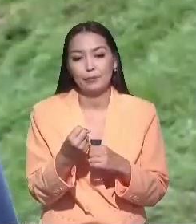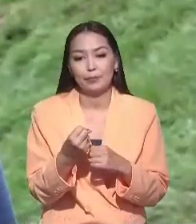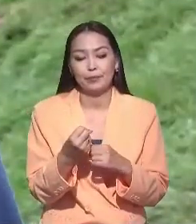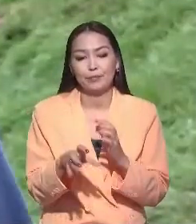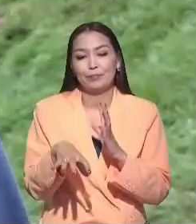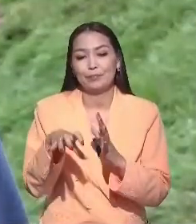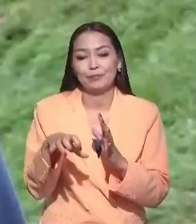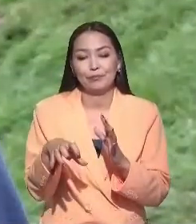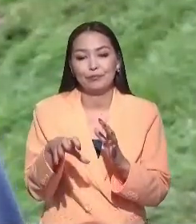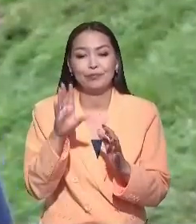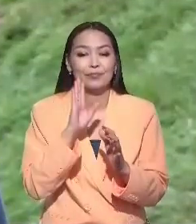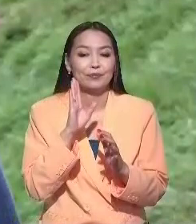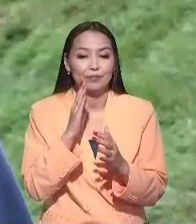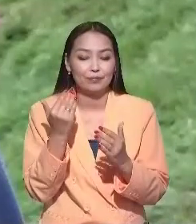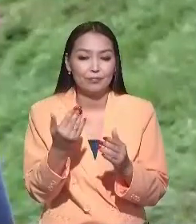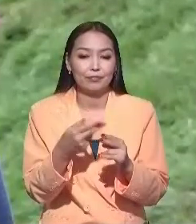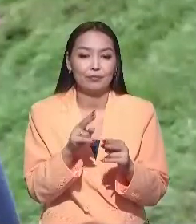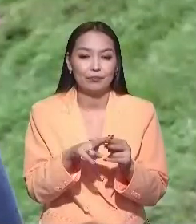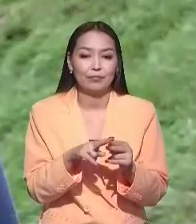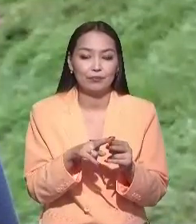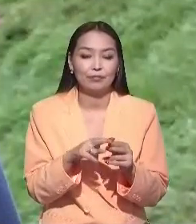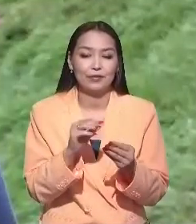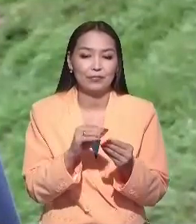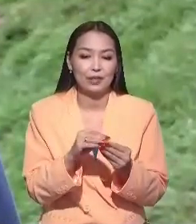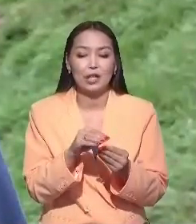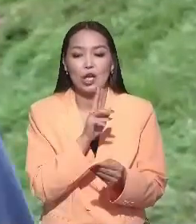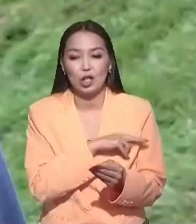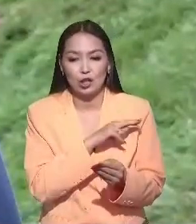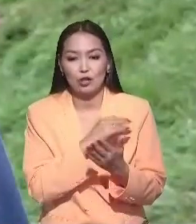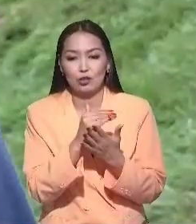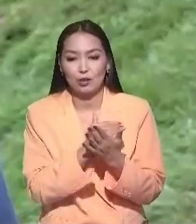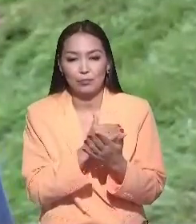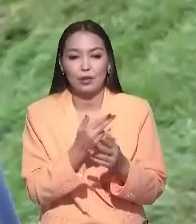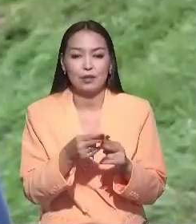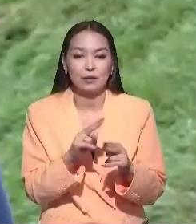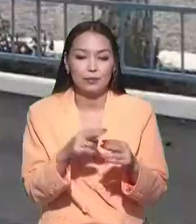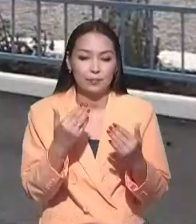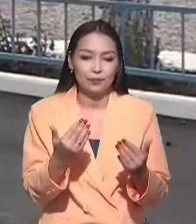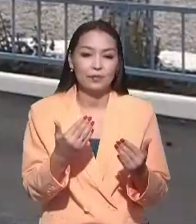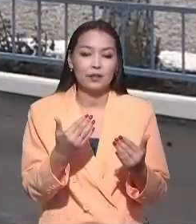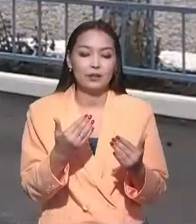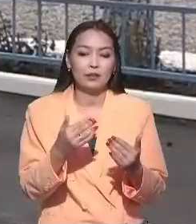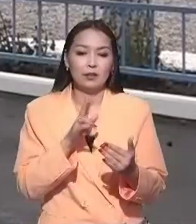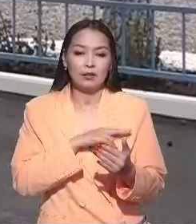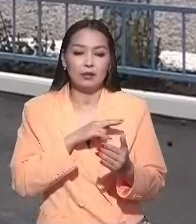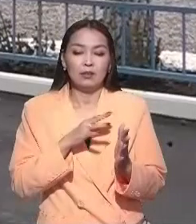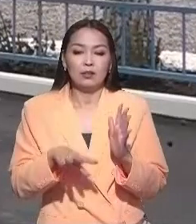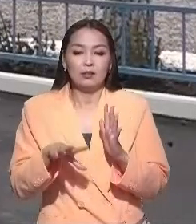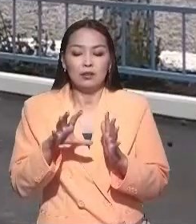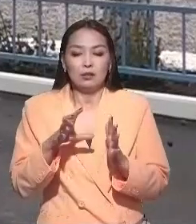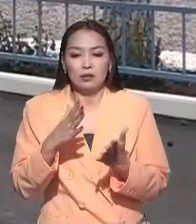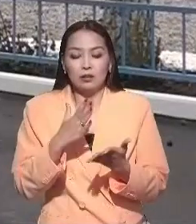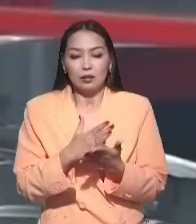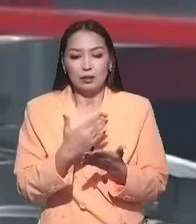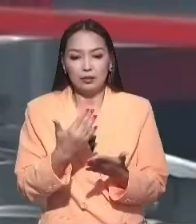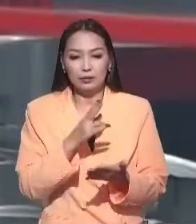перекачки воды в реверсивном режиме. Это получается с севера на юг может